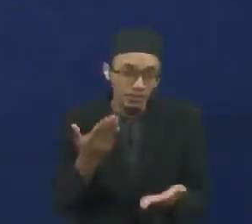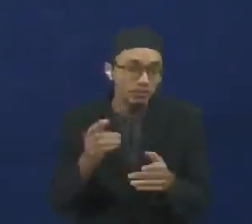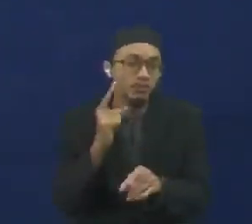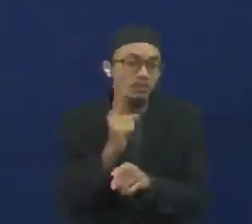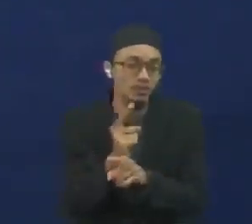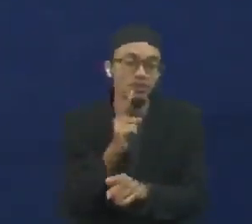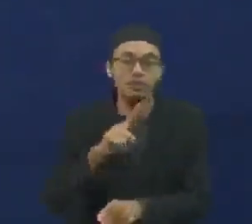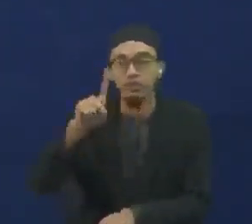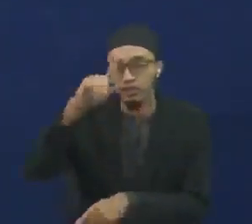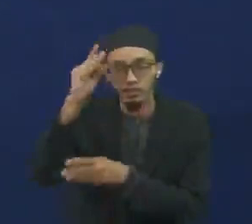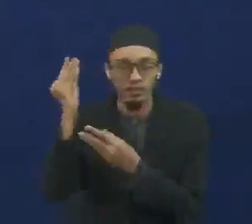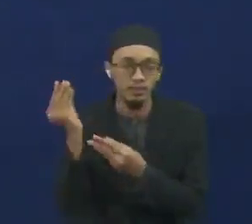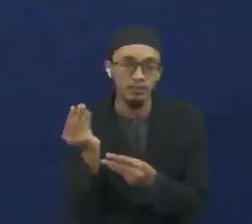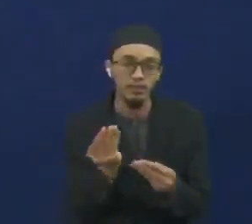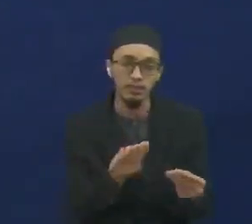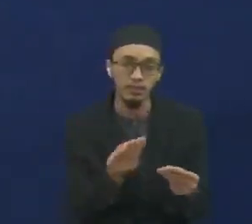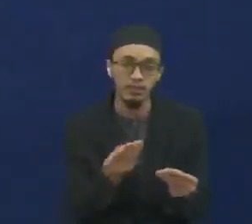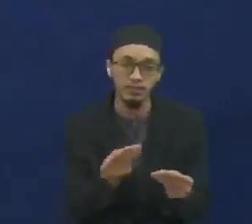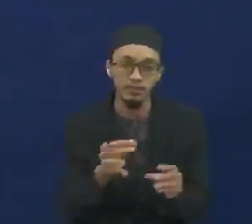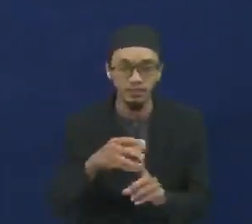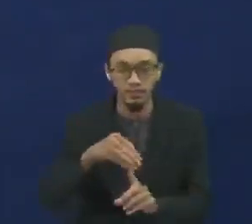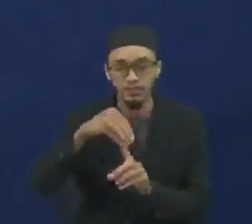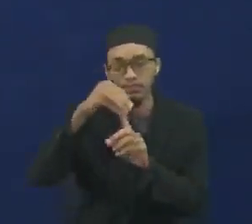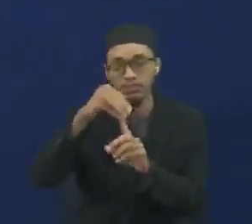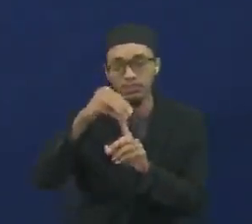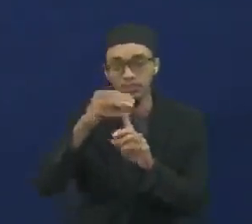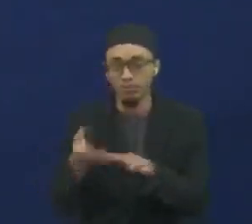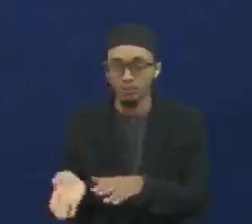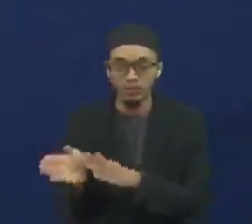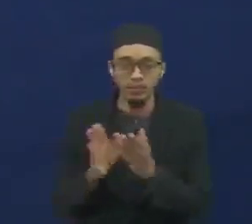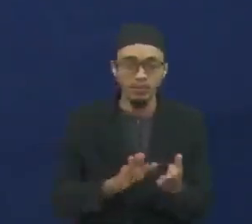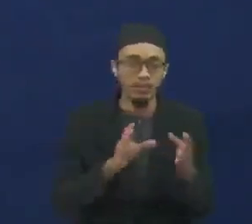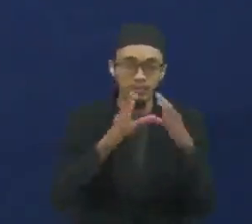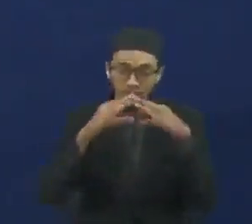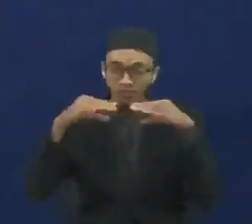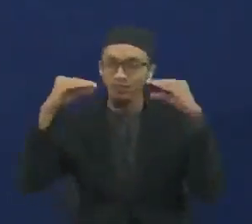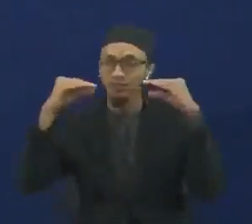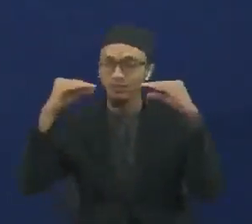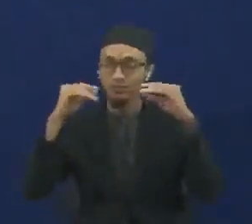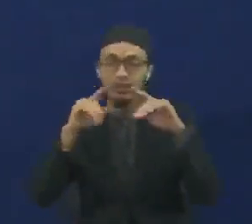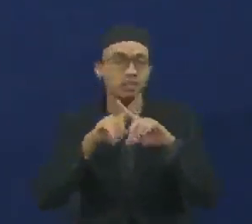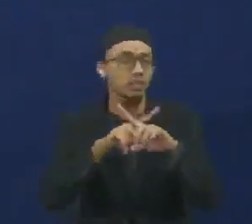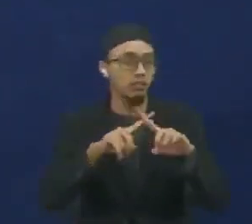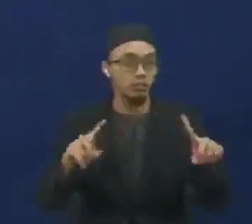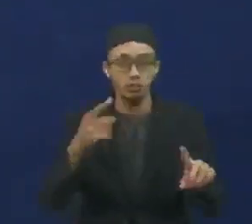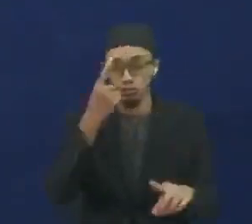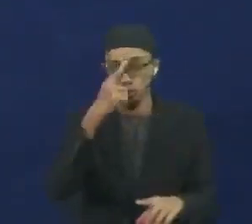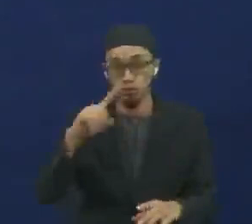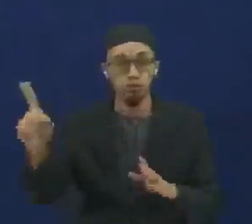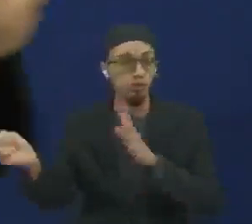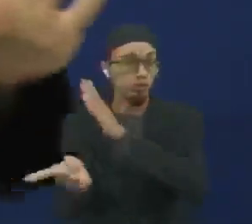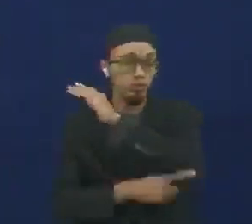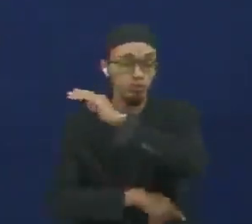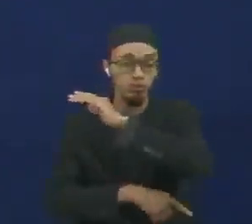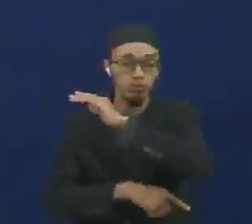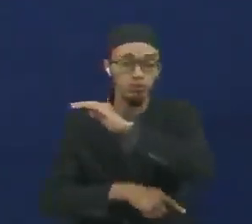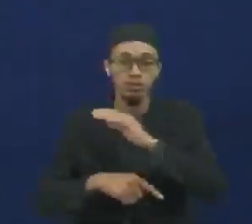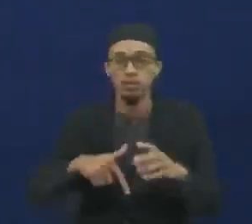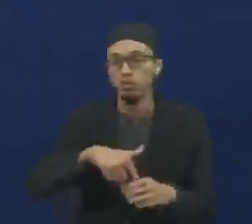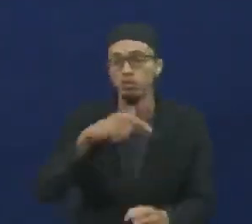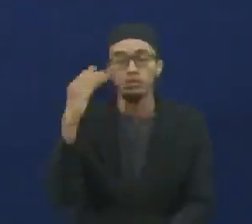kelebihan melalui itu, melalui petanda ini. Tetapi nak hukum satu keajaiban tu sebagai petanda kepada segalanya, tak